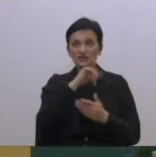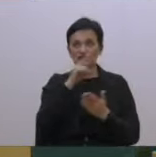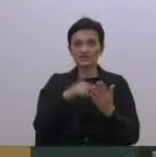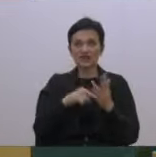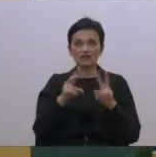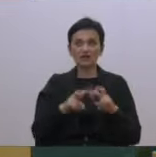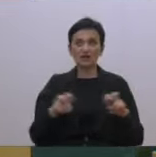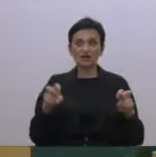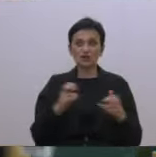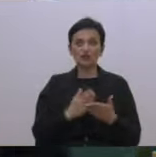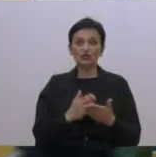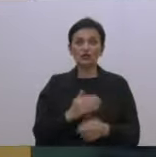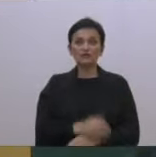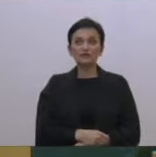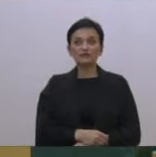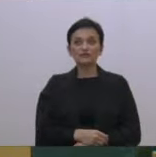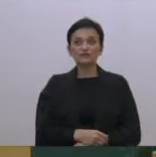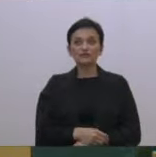განხილულია